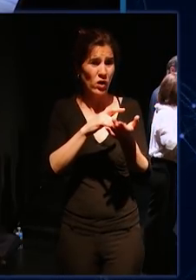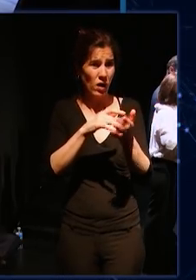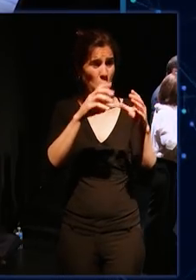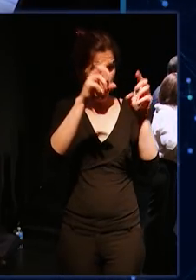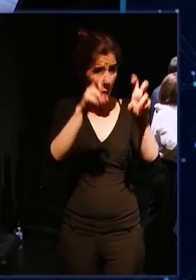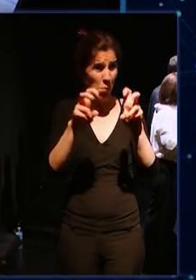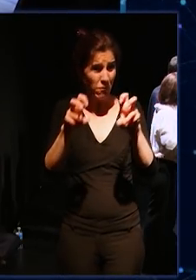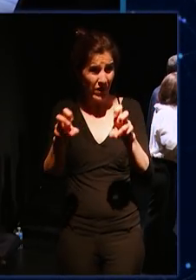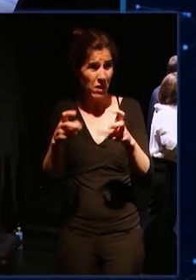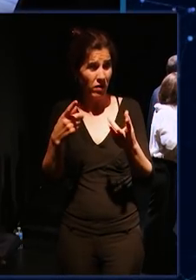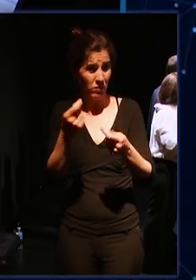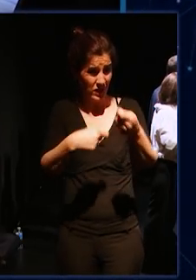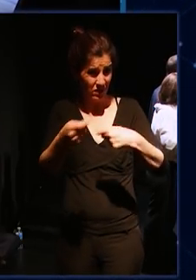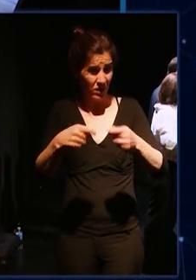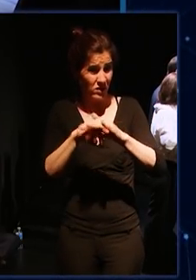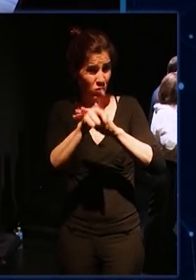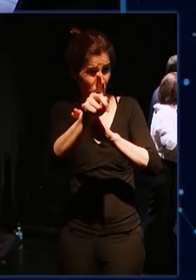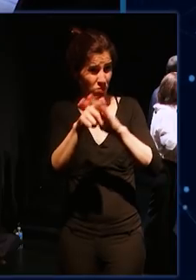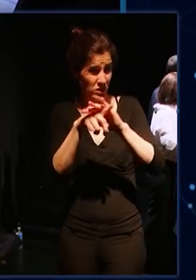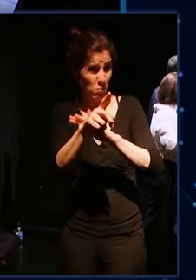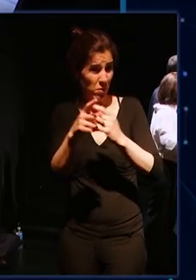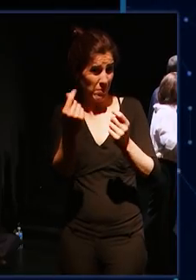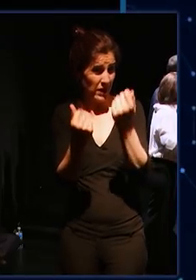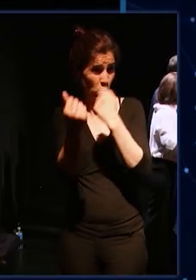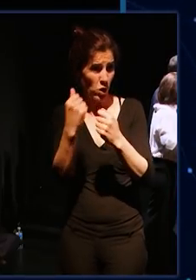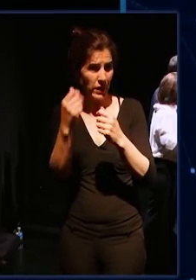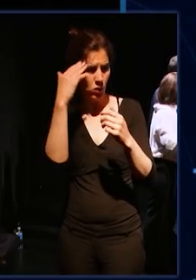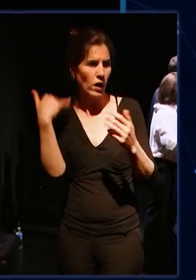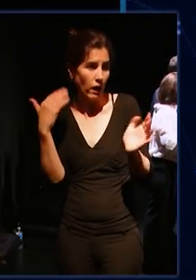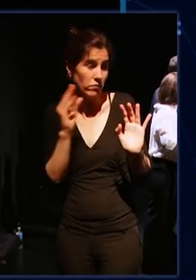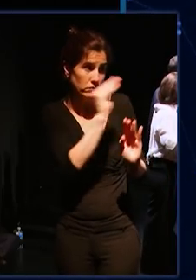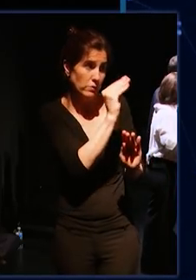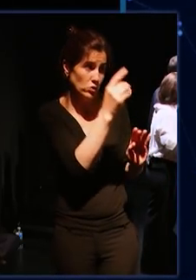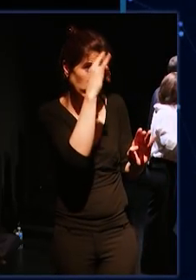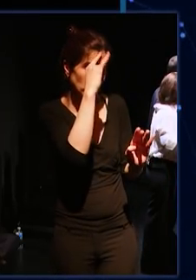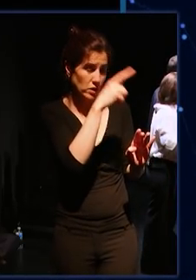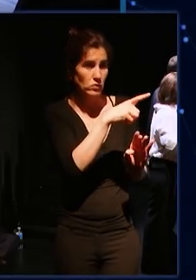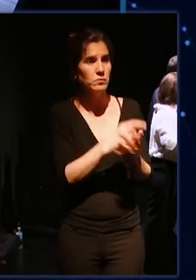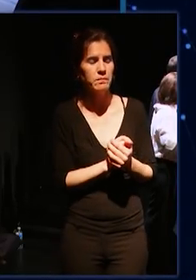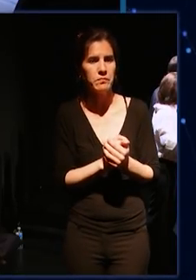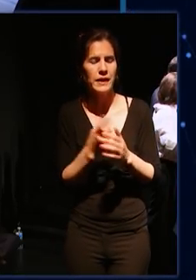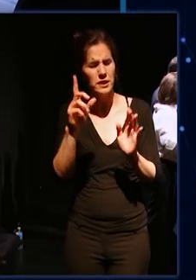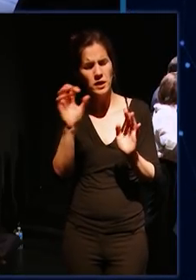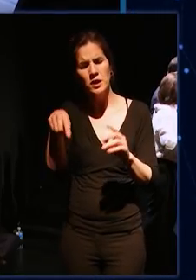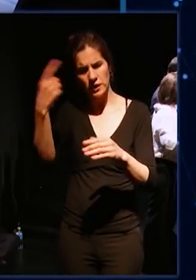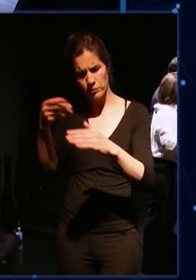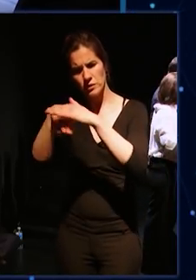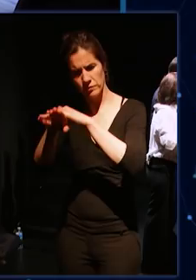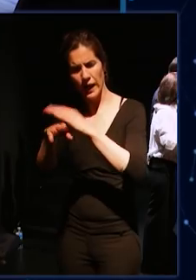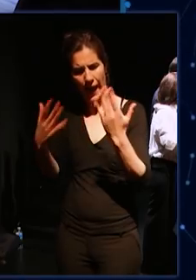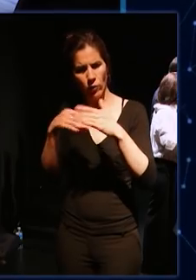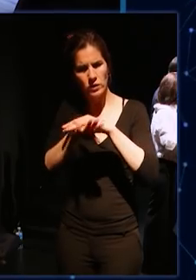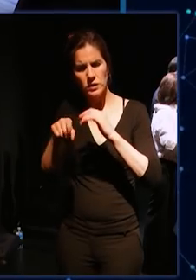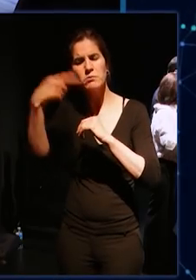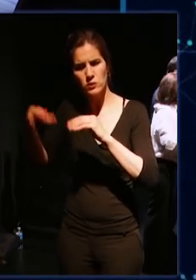no? Sí. Ho dic perquè no sé si el comerç el teniu previst. Sí, llavors allà ho reiteraré, però en tot cas, per incidir més en el tema